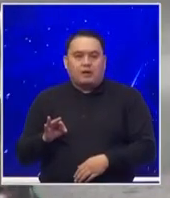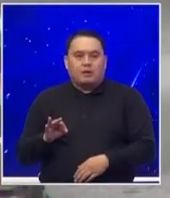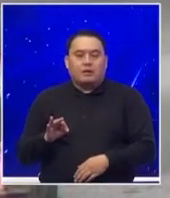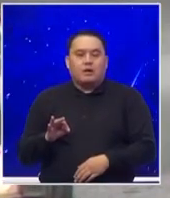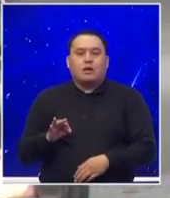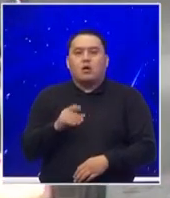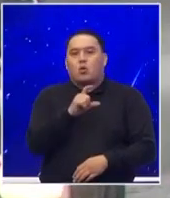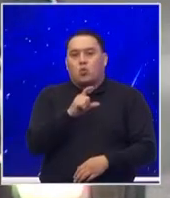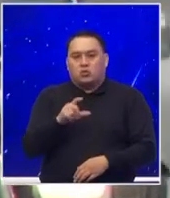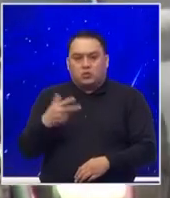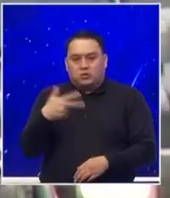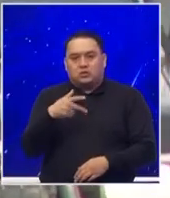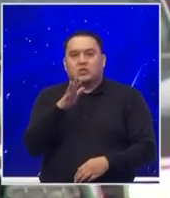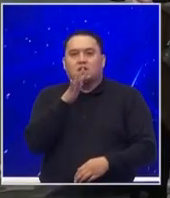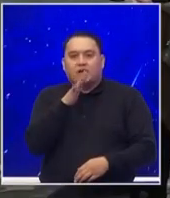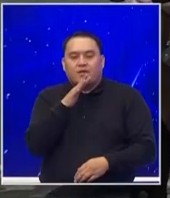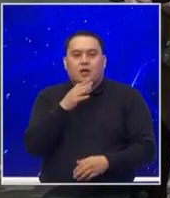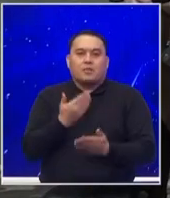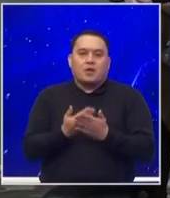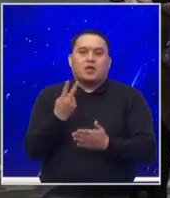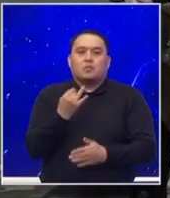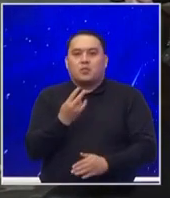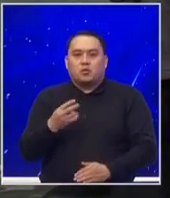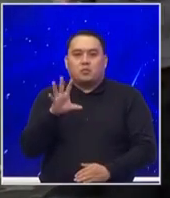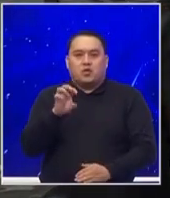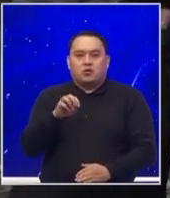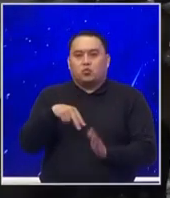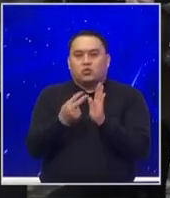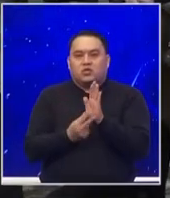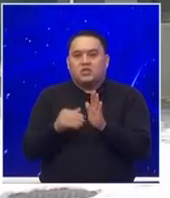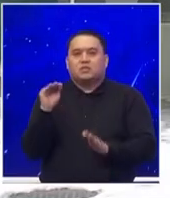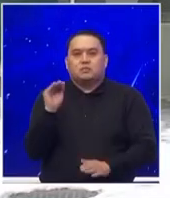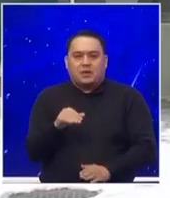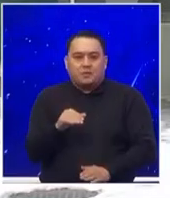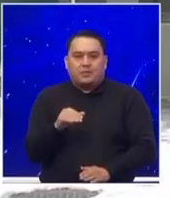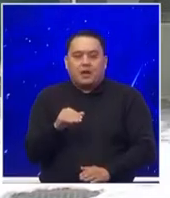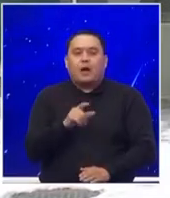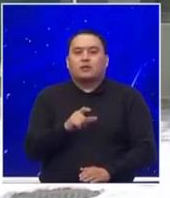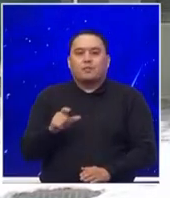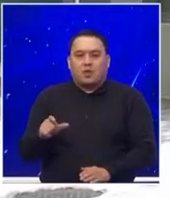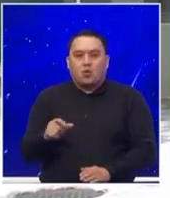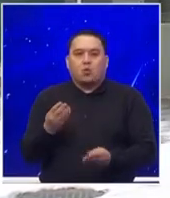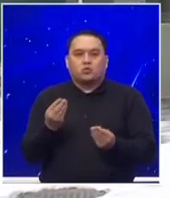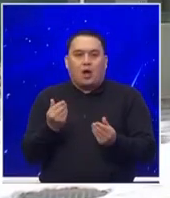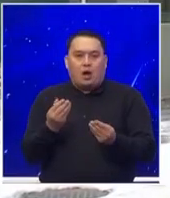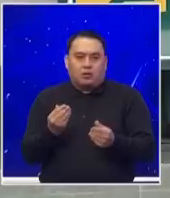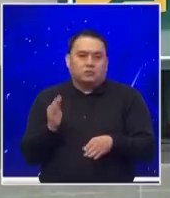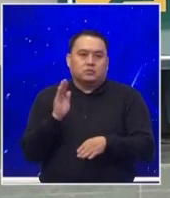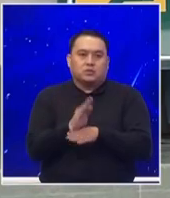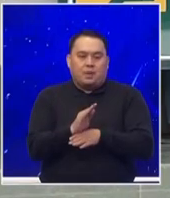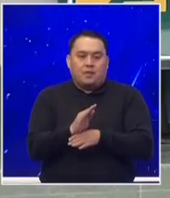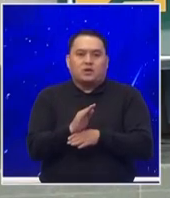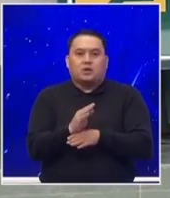жиналған болуы тиіс қаржының шекті мөлшері 2 миллион 518 мыңды құрайды. Азамат осы ақшаның үстінен қажетіне